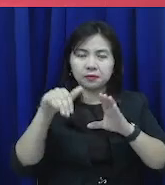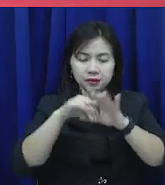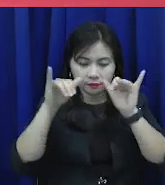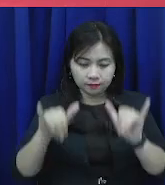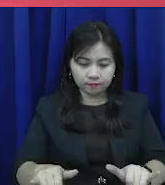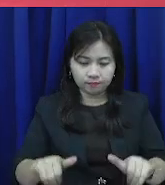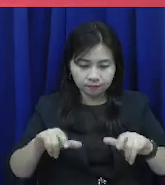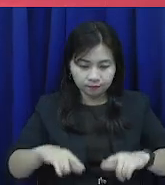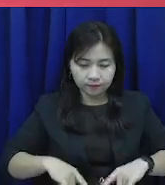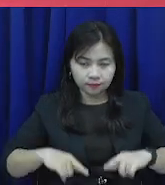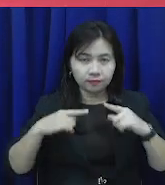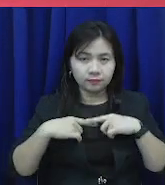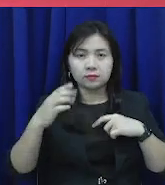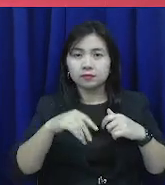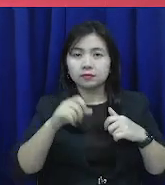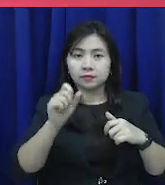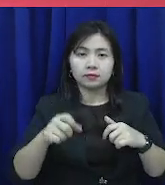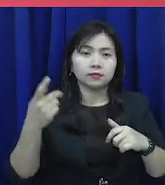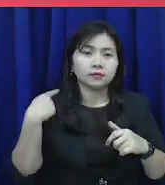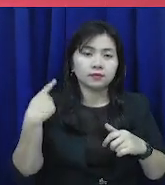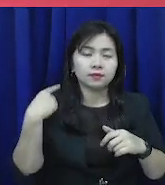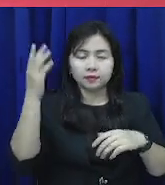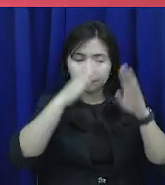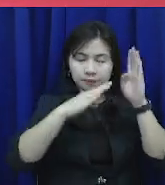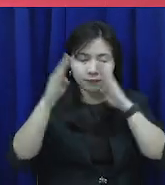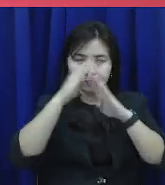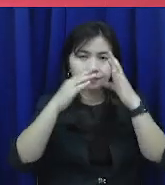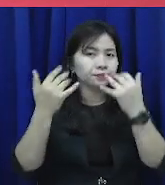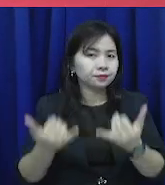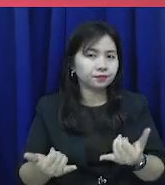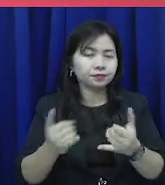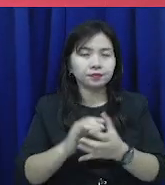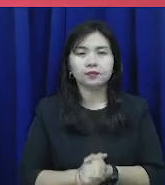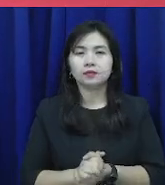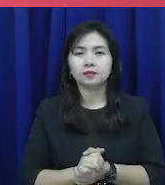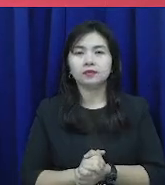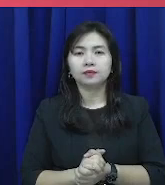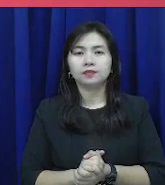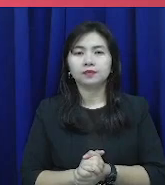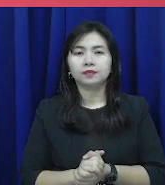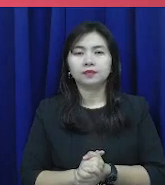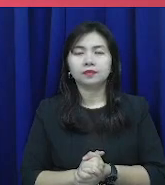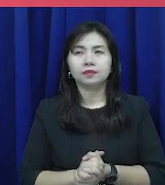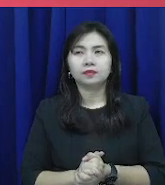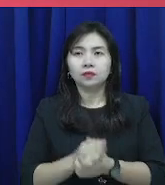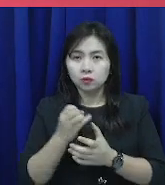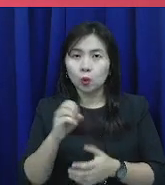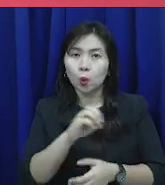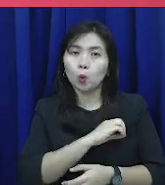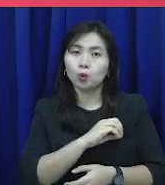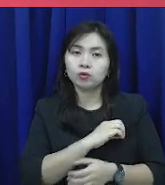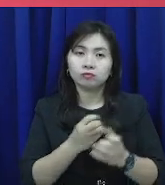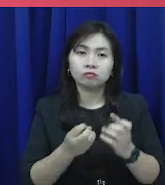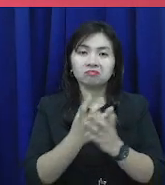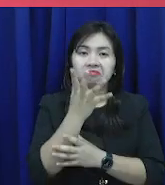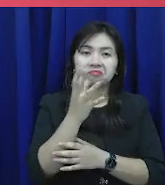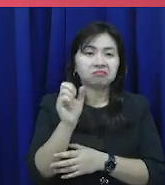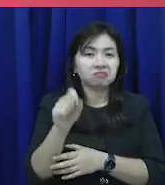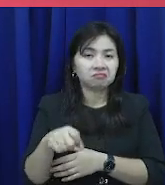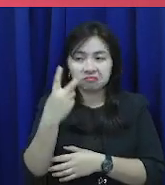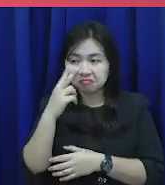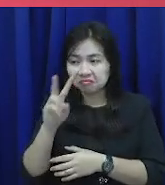is having a problem na ngayon pagdating sa pagdating sa kanyang paglago you see